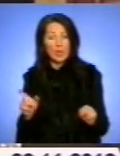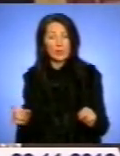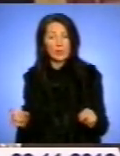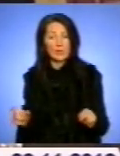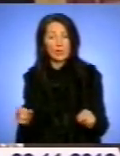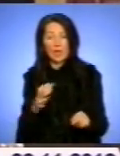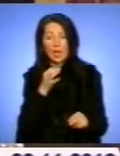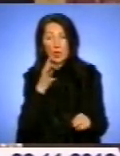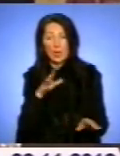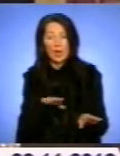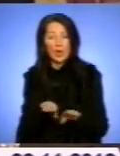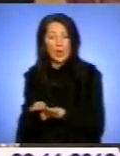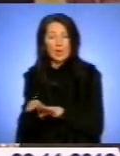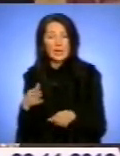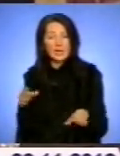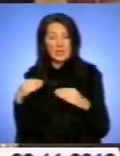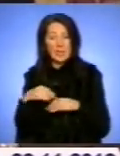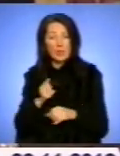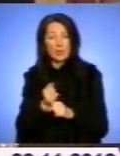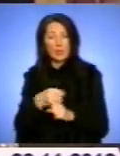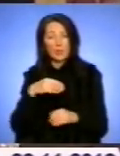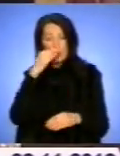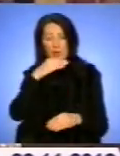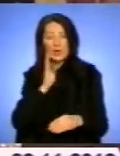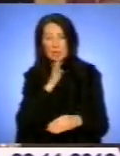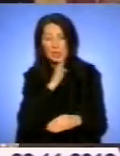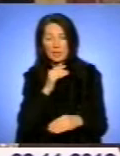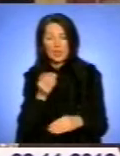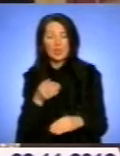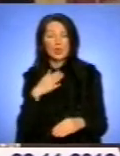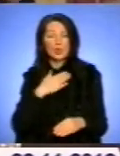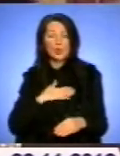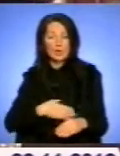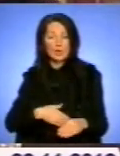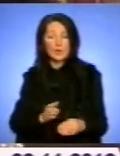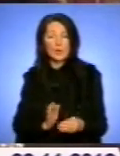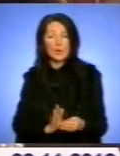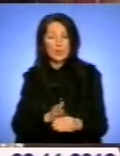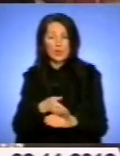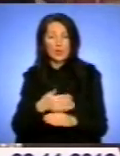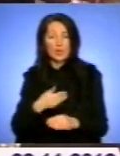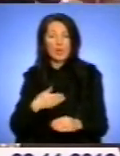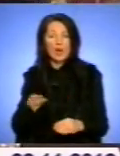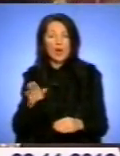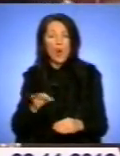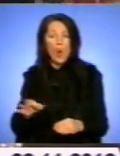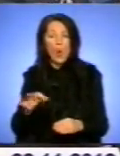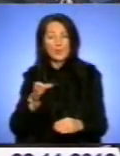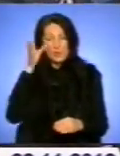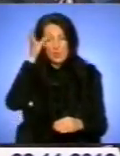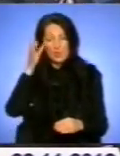любых уровней. И с нами работают родители. То есть они с удовольствием заходят в наш остров. У нас есть блоги, у нас есть